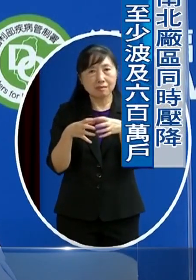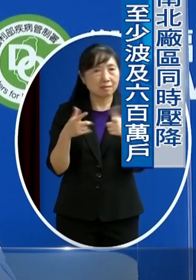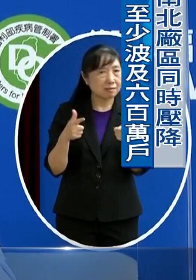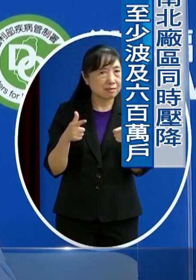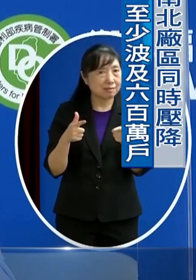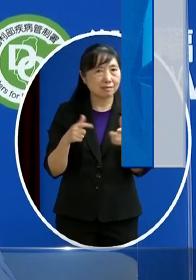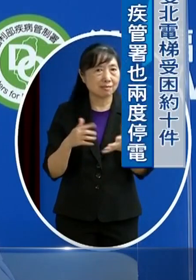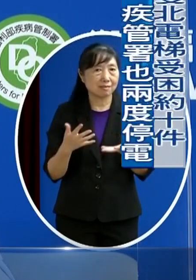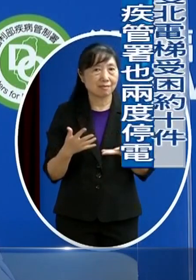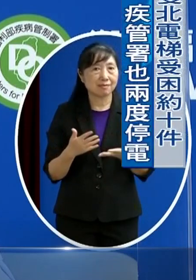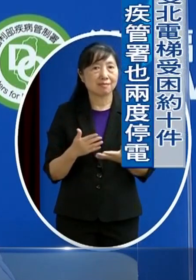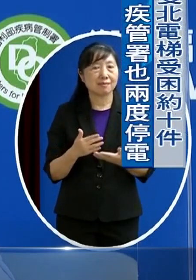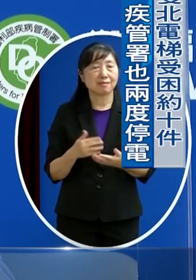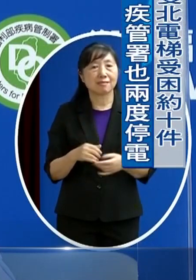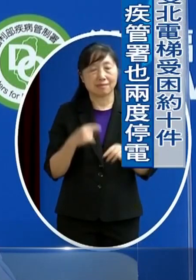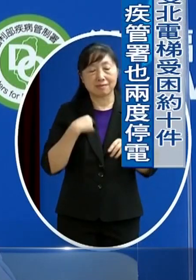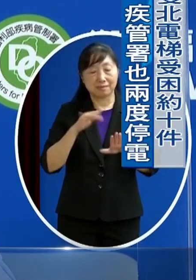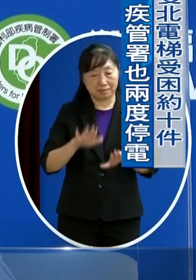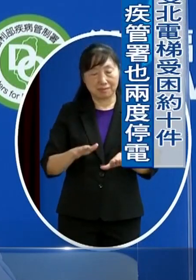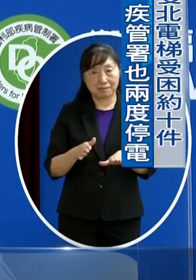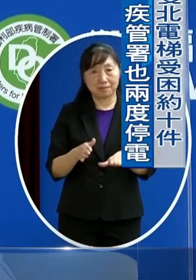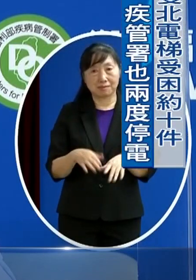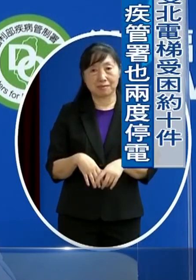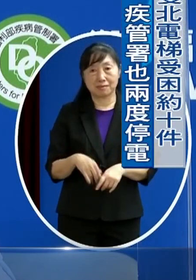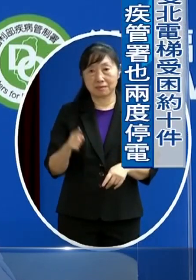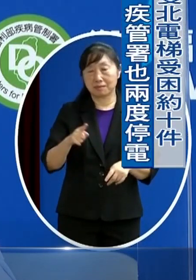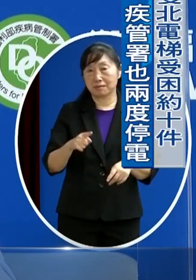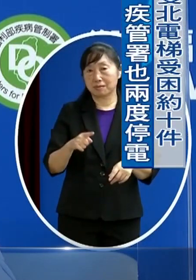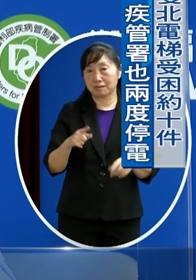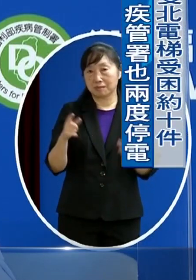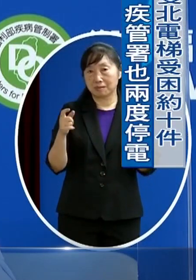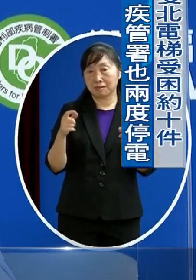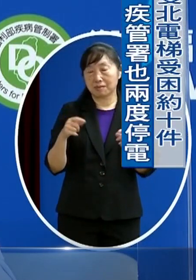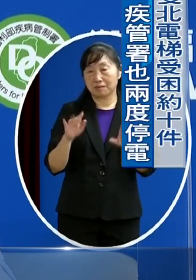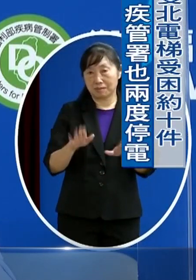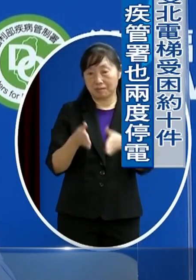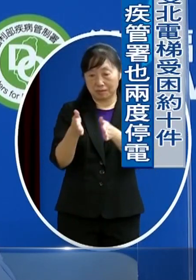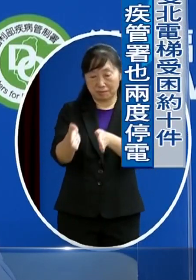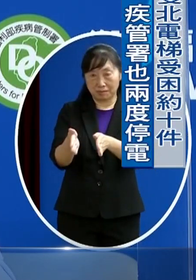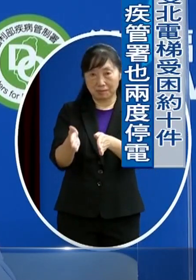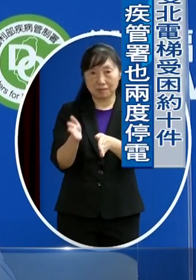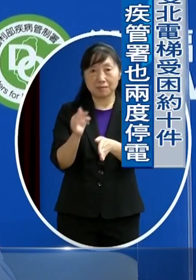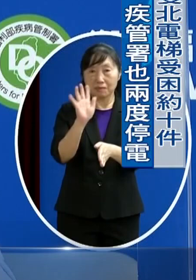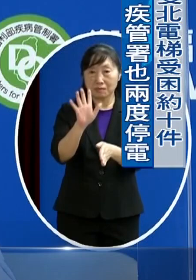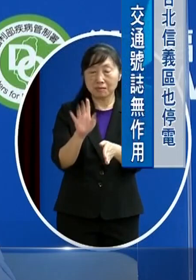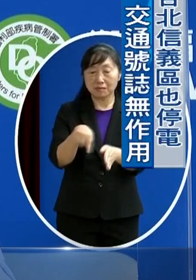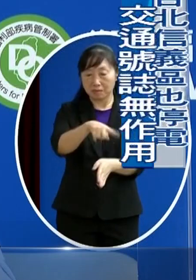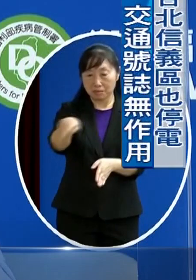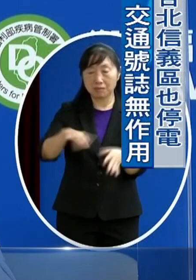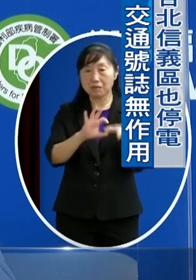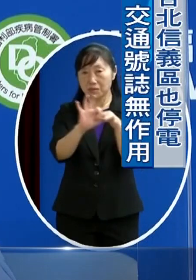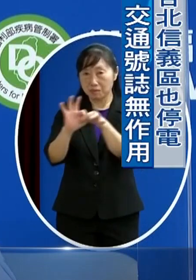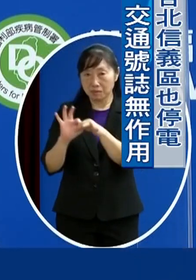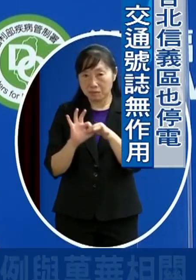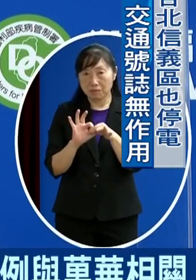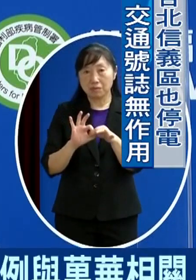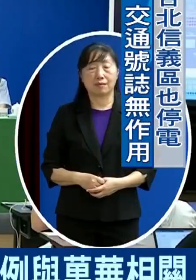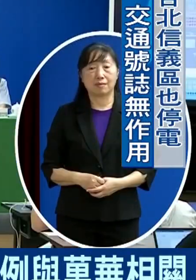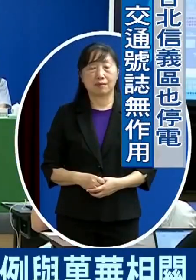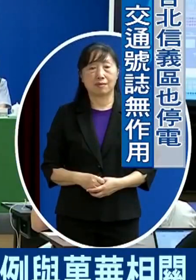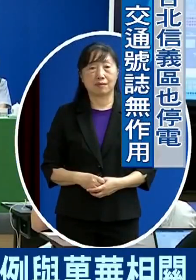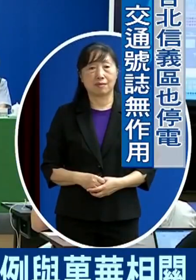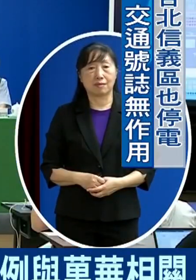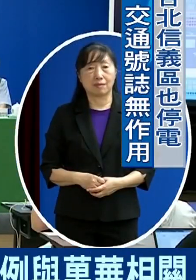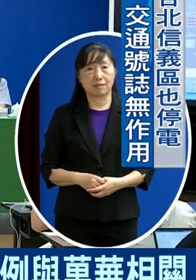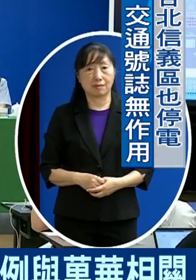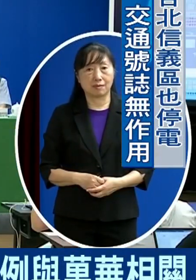么？好，那我们现在在里面，我们现在是定位哈，现在是在目前有相关性哈，但是还在调查中。